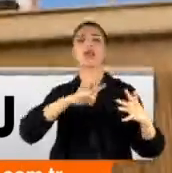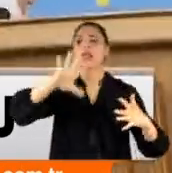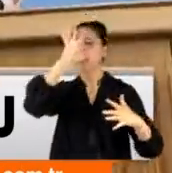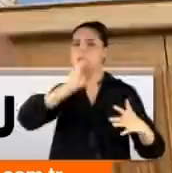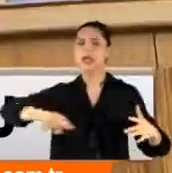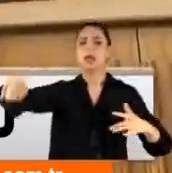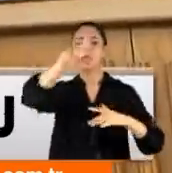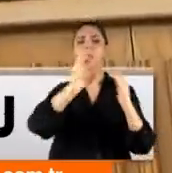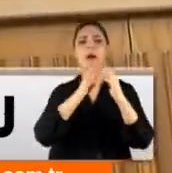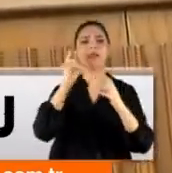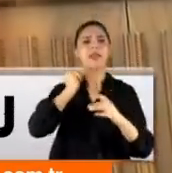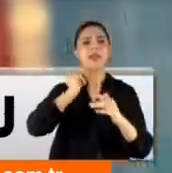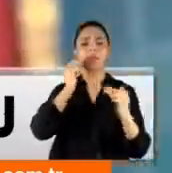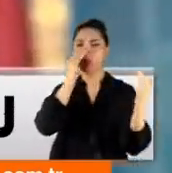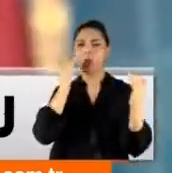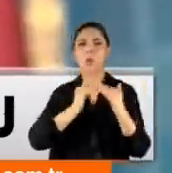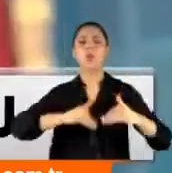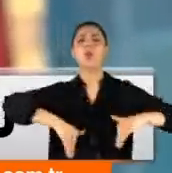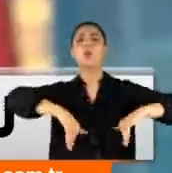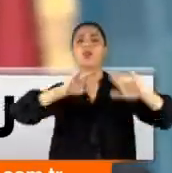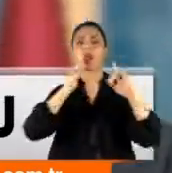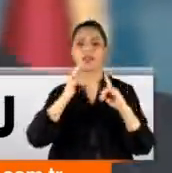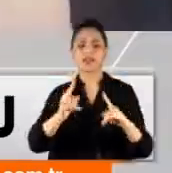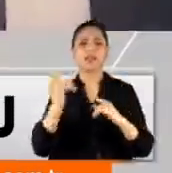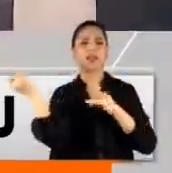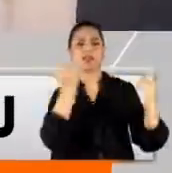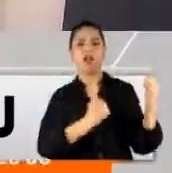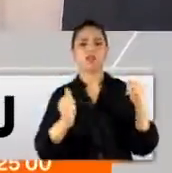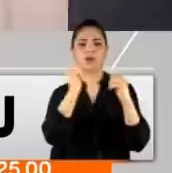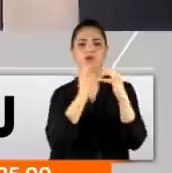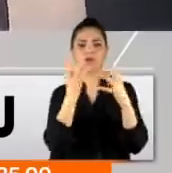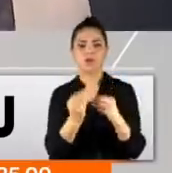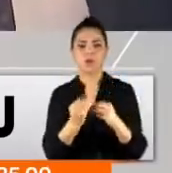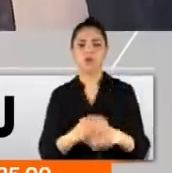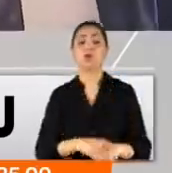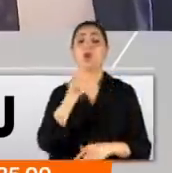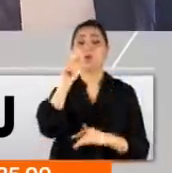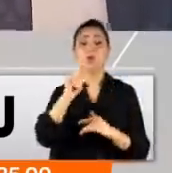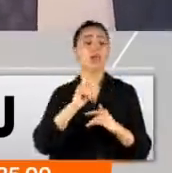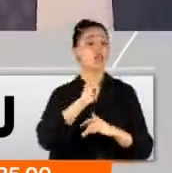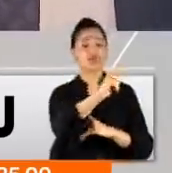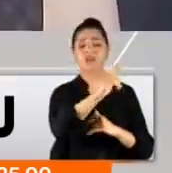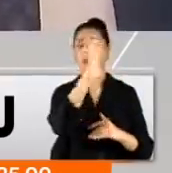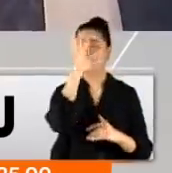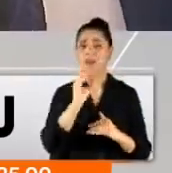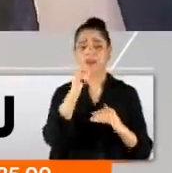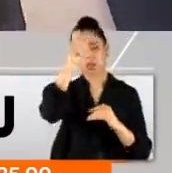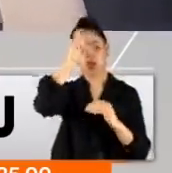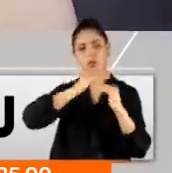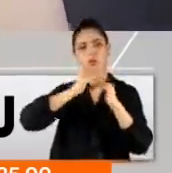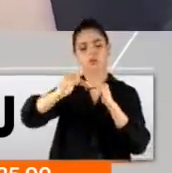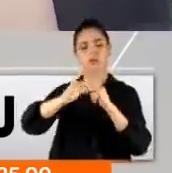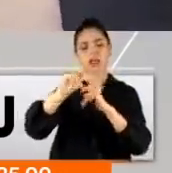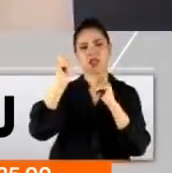parti temsilcisinin haddi değildir dedi. Tartışma daha da alevlendi. Ayarı verecek olan millet, Türk milleti, kime nasıl ayar